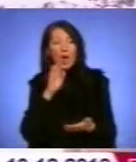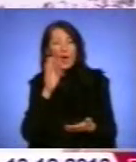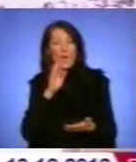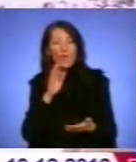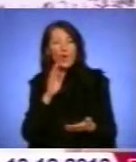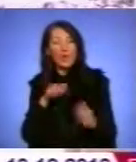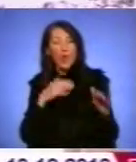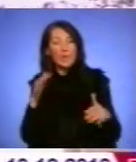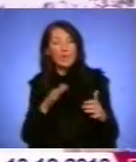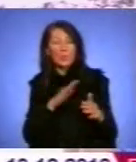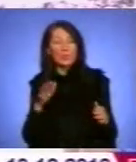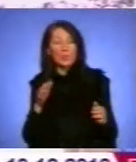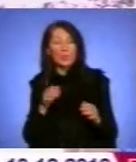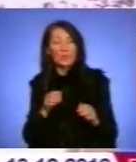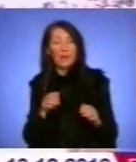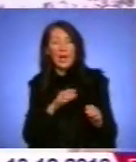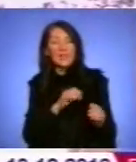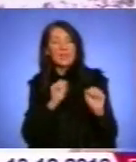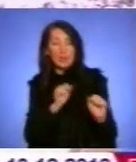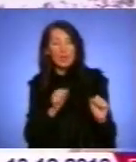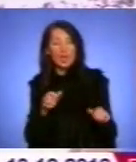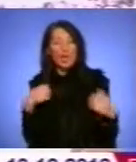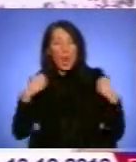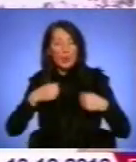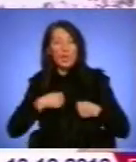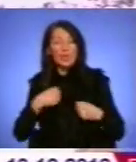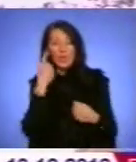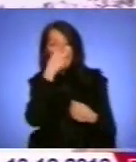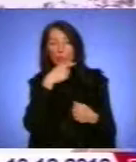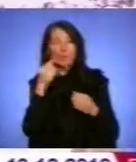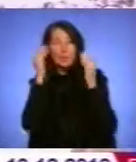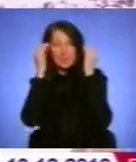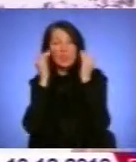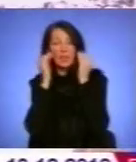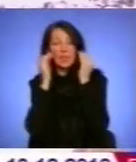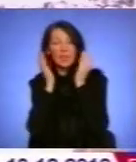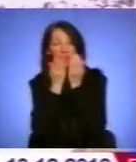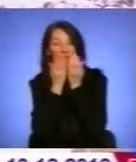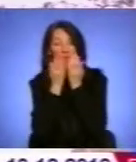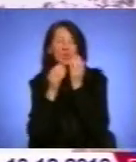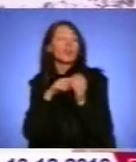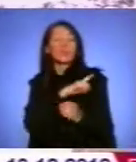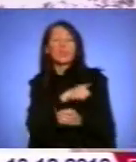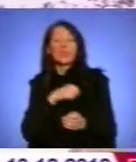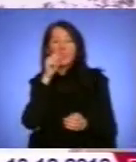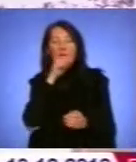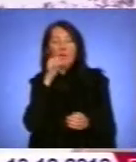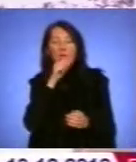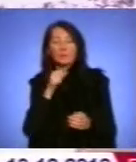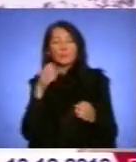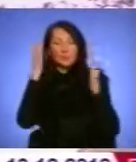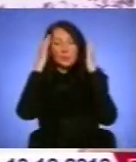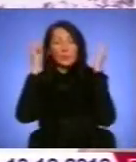вітронепроникної одежі. Обличчя повинно бути максимум прикрите, якщо дуже такі великі сильні холода. Голова обов'язково прикрита